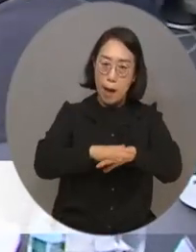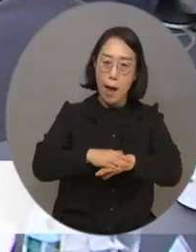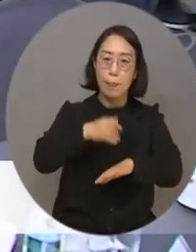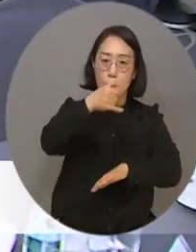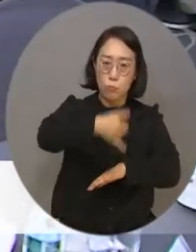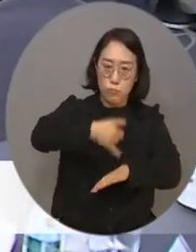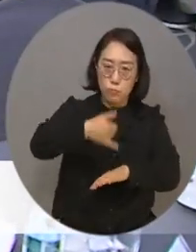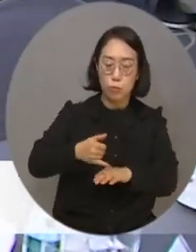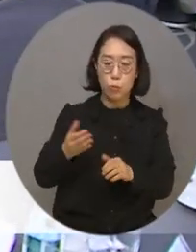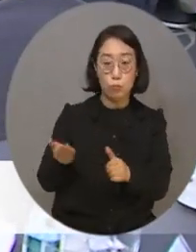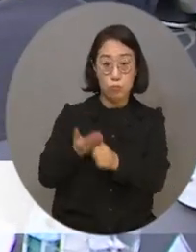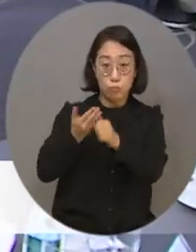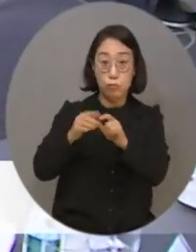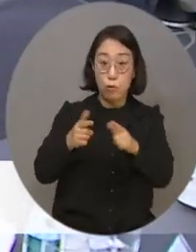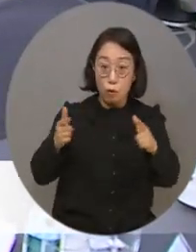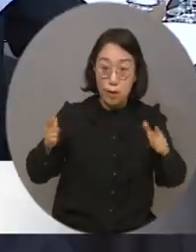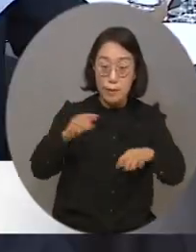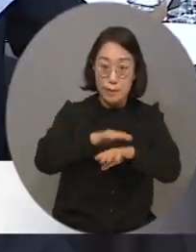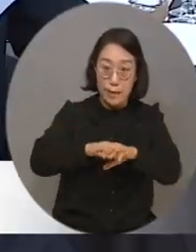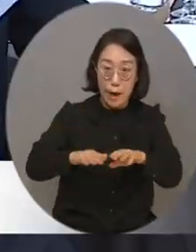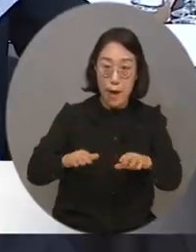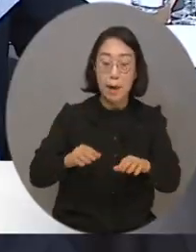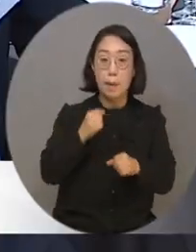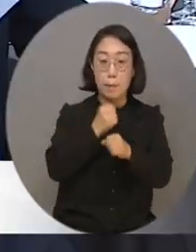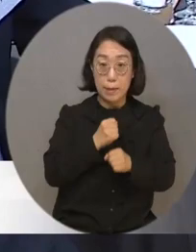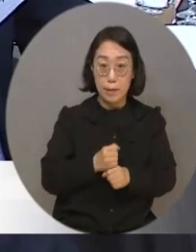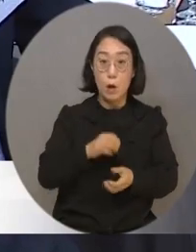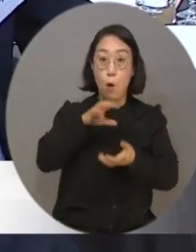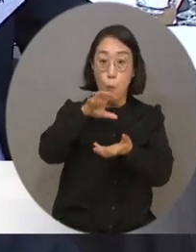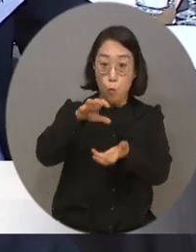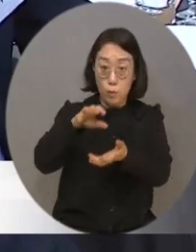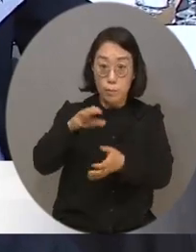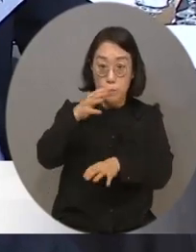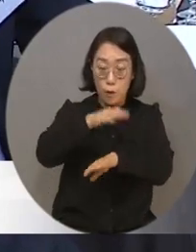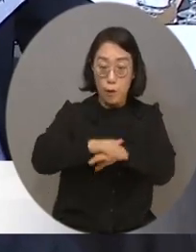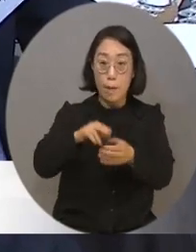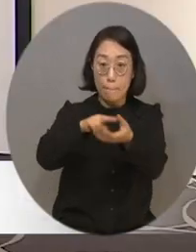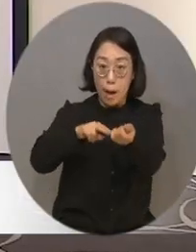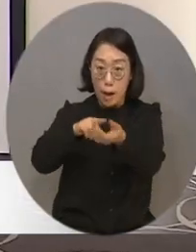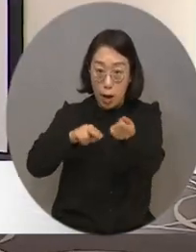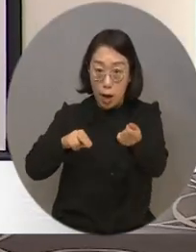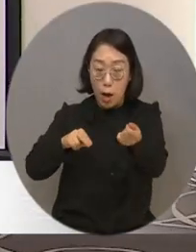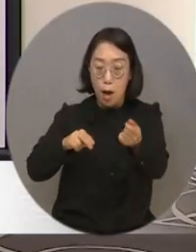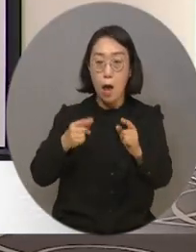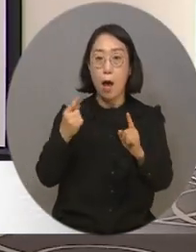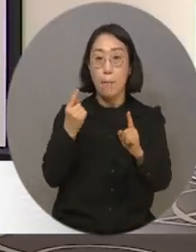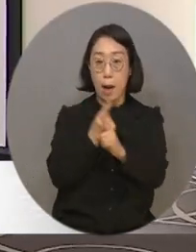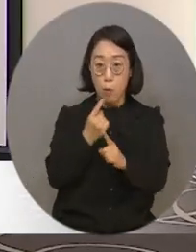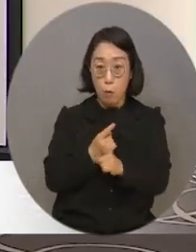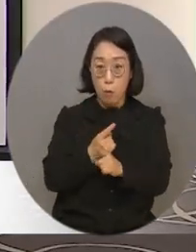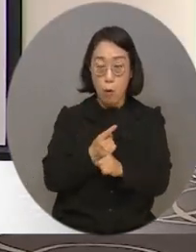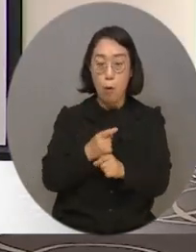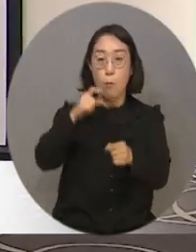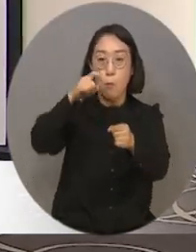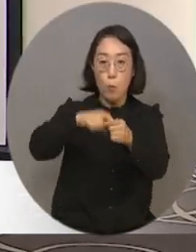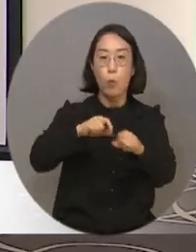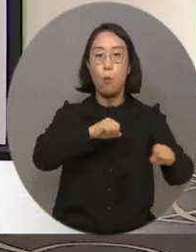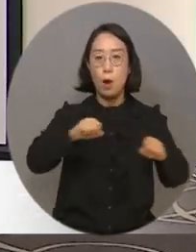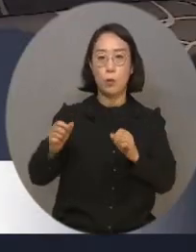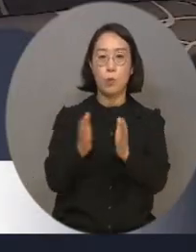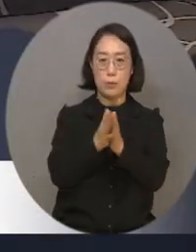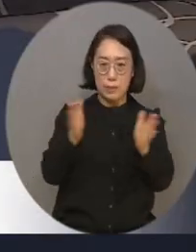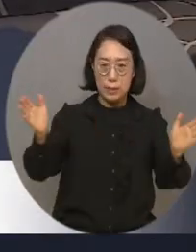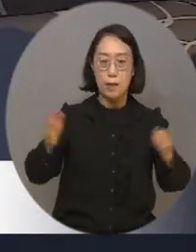확대와 생산 확보를 통한 안전한 먹을거리 공급, 생산과 소비의 유통구조 개선 등을 목표로 활동을